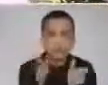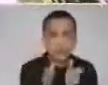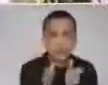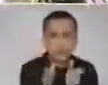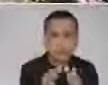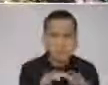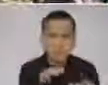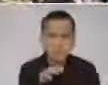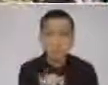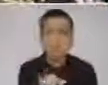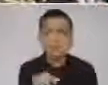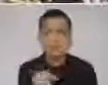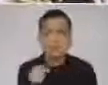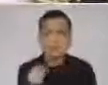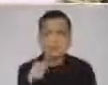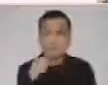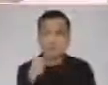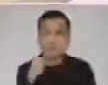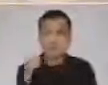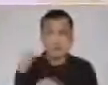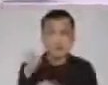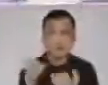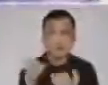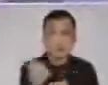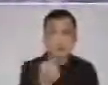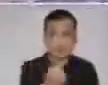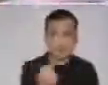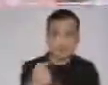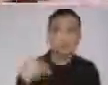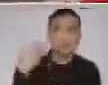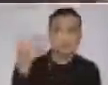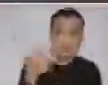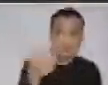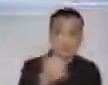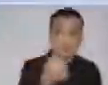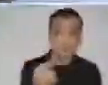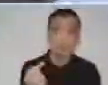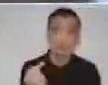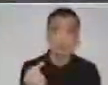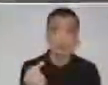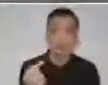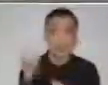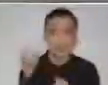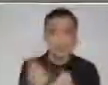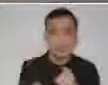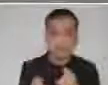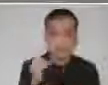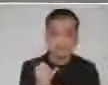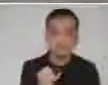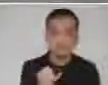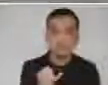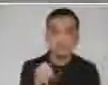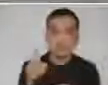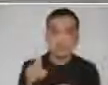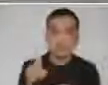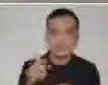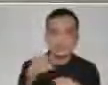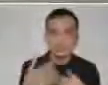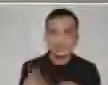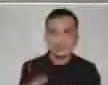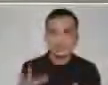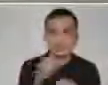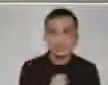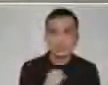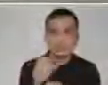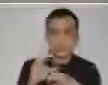naman ang inyong magiging biyahe. Left side pa rin po ang number coding scheme sa Metro Manila dahil pa rin sa general community